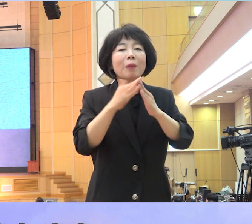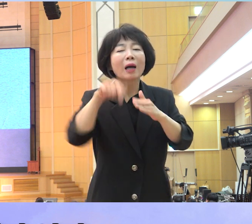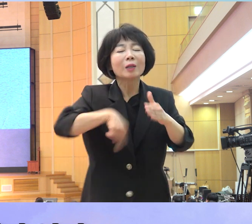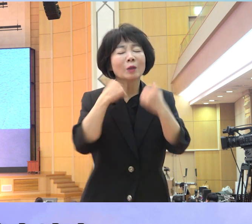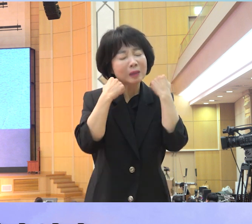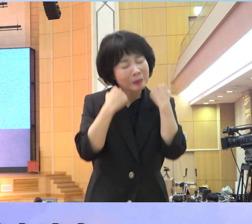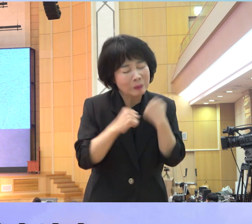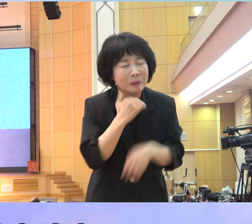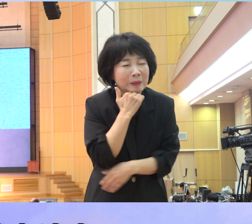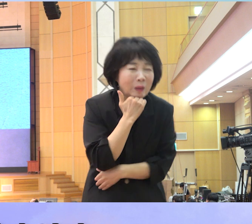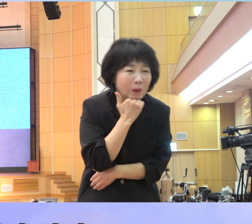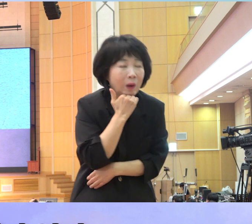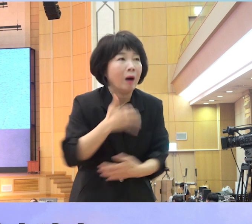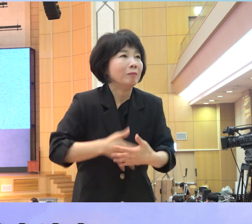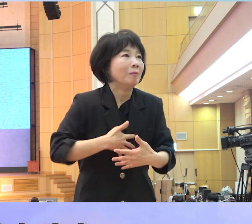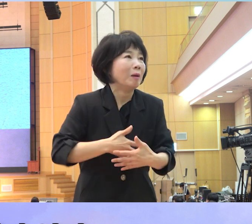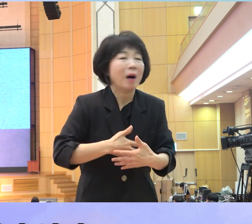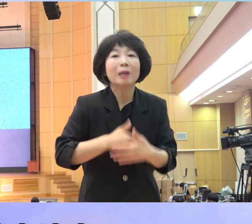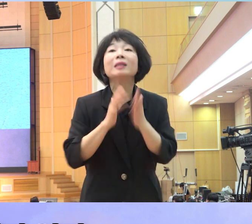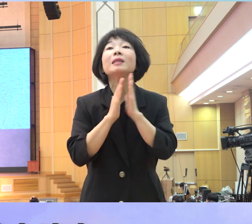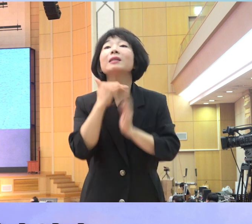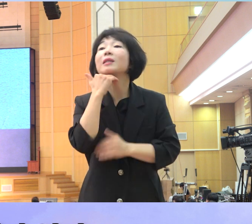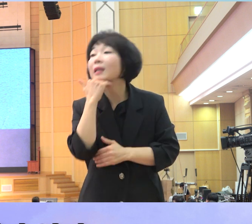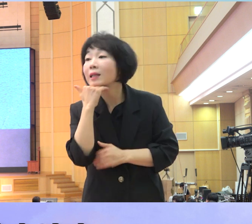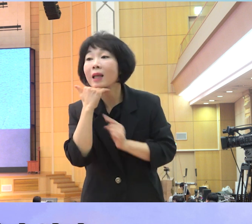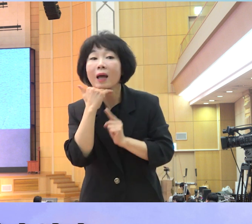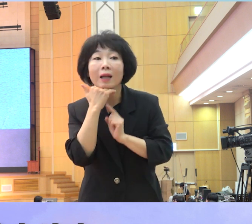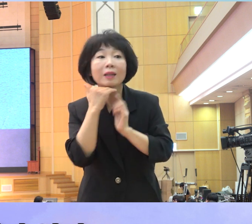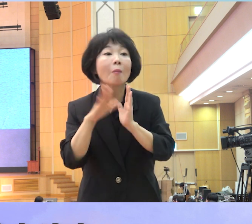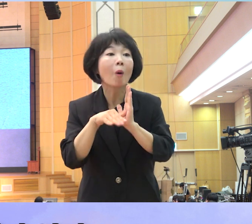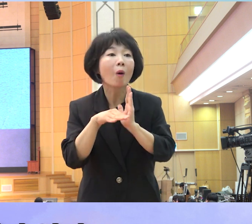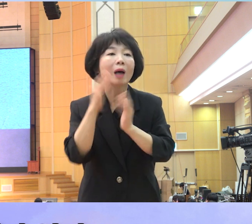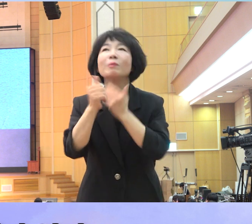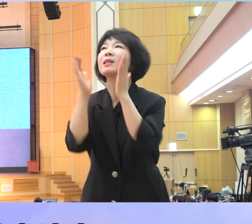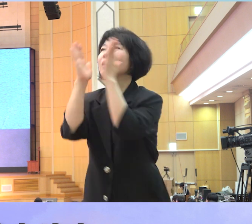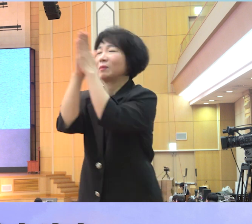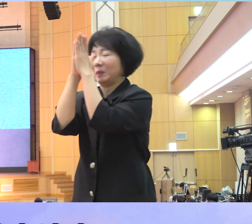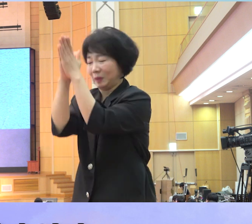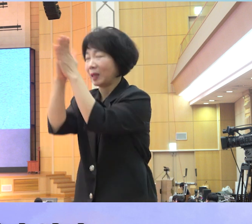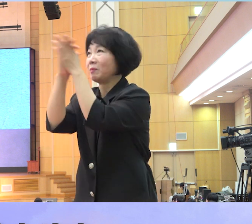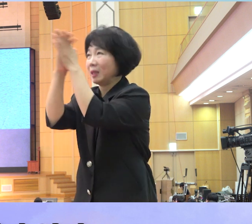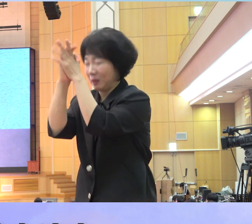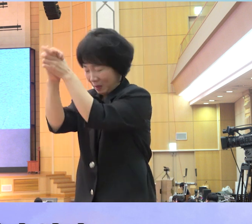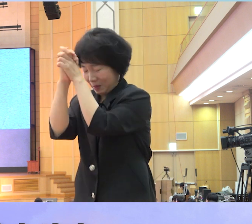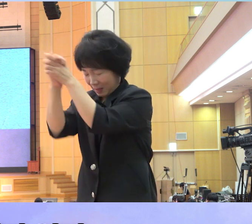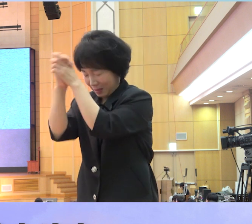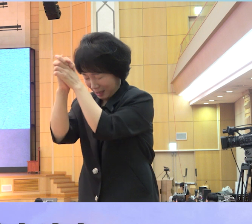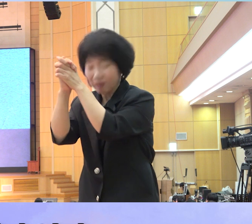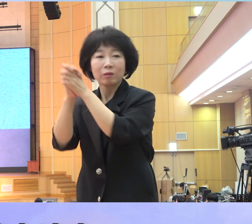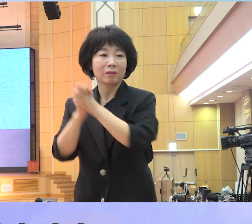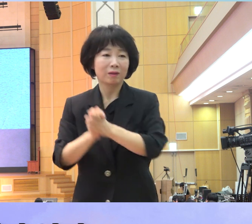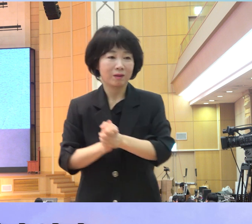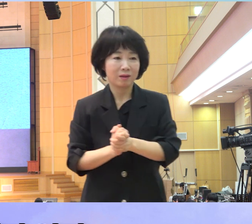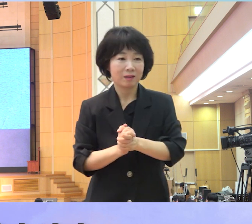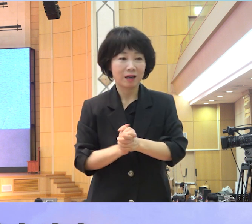저는 뭐 했는지 아세요? 기도를 한 거예요. 시간을 충분히 준 겁니다. 목사님이